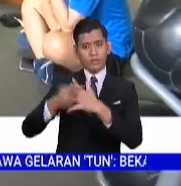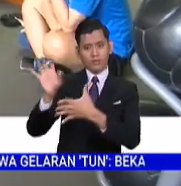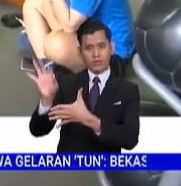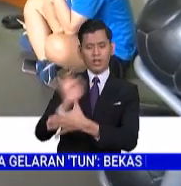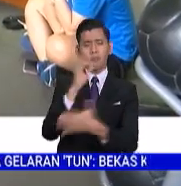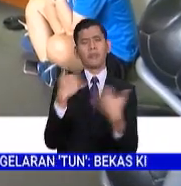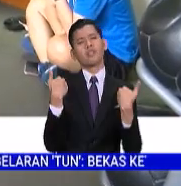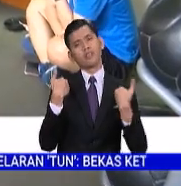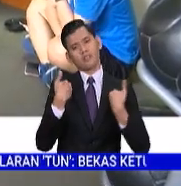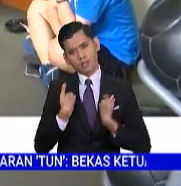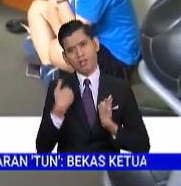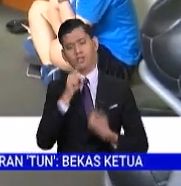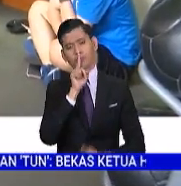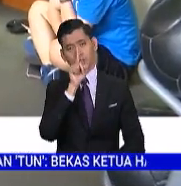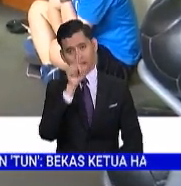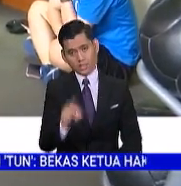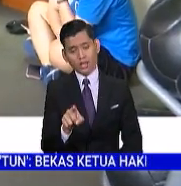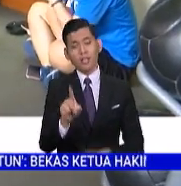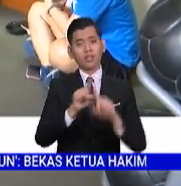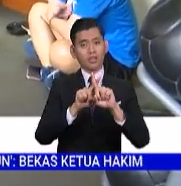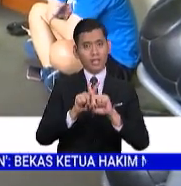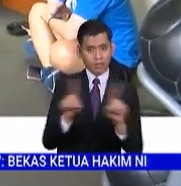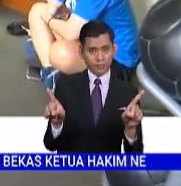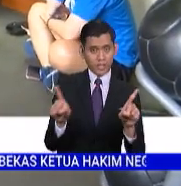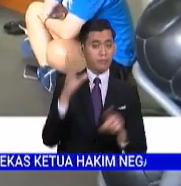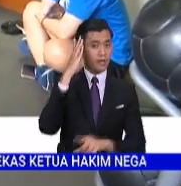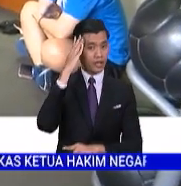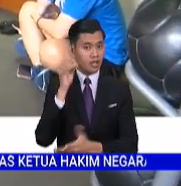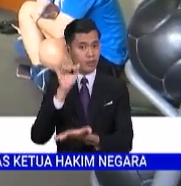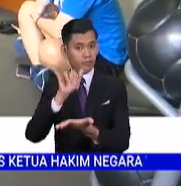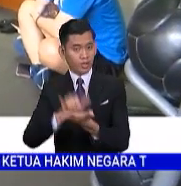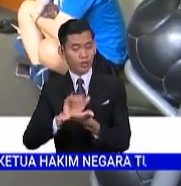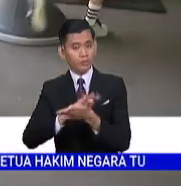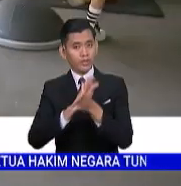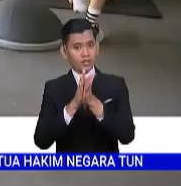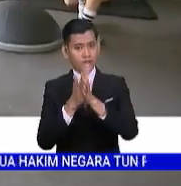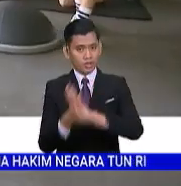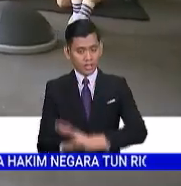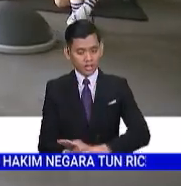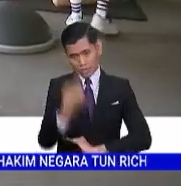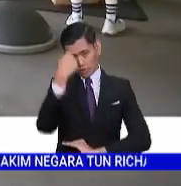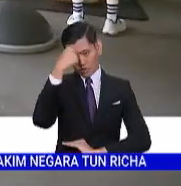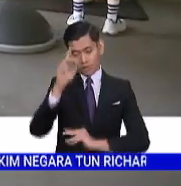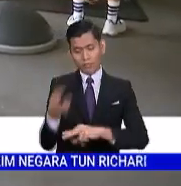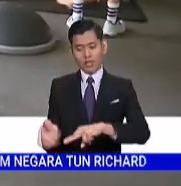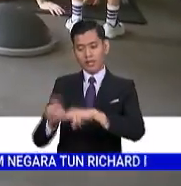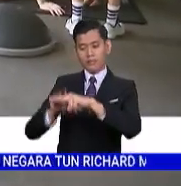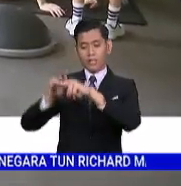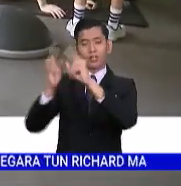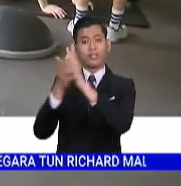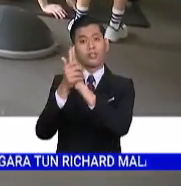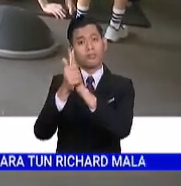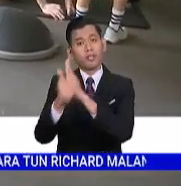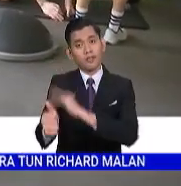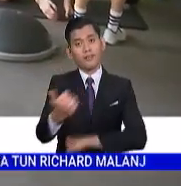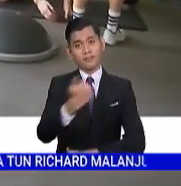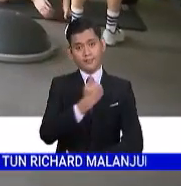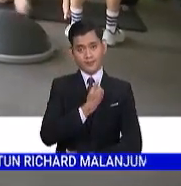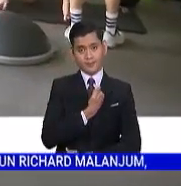memenatkan, Zijia menyifatkan pengalaman ini sebagai pengukur potensi diri sendiri.